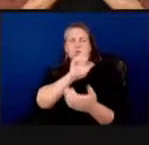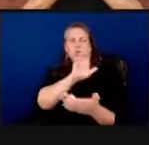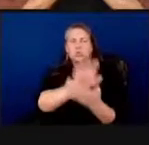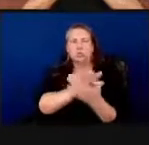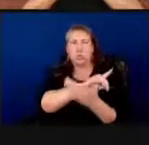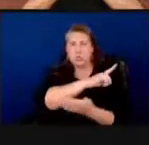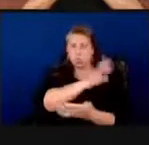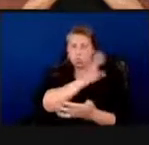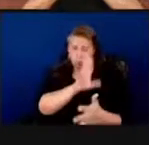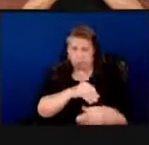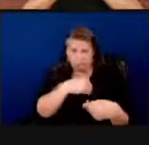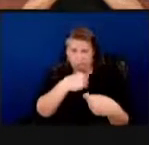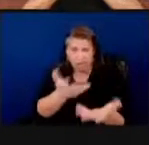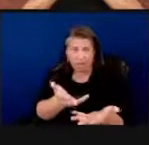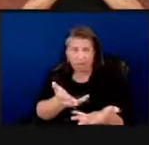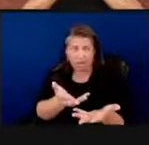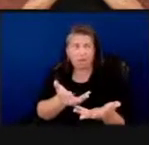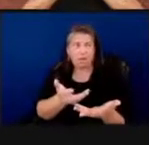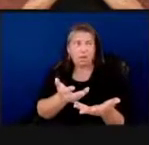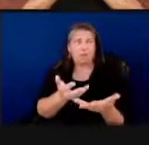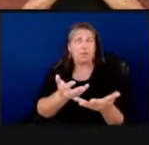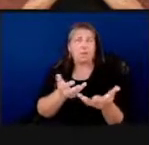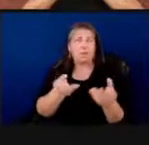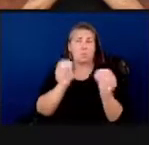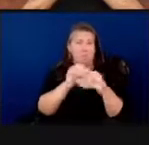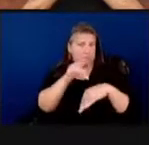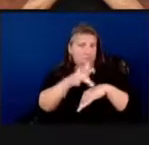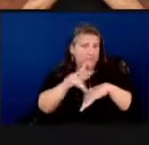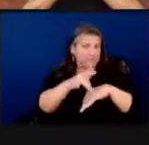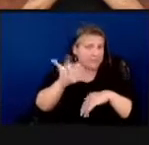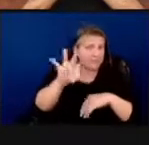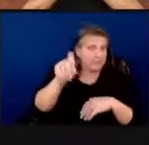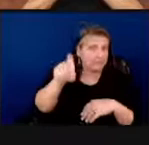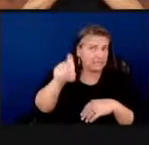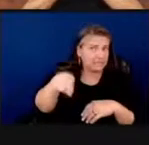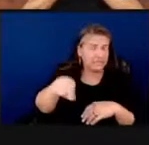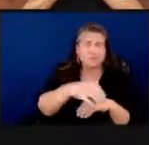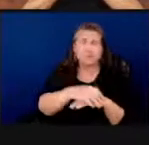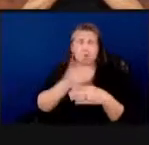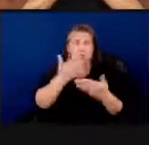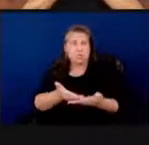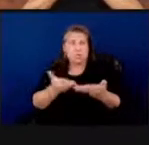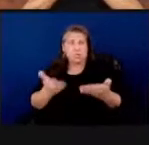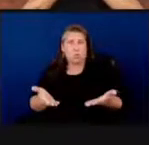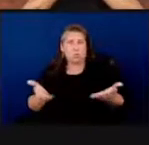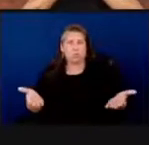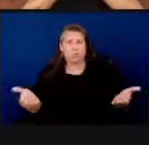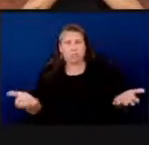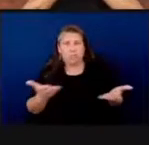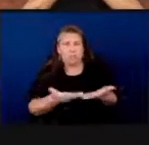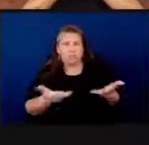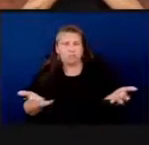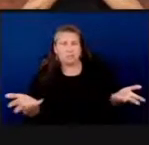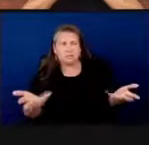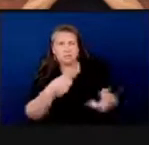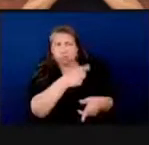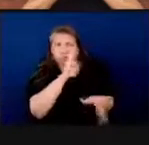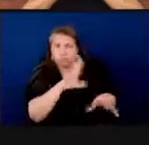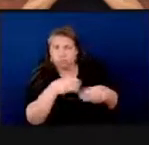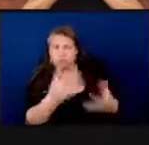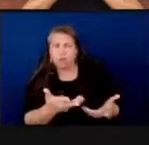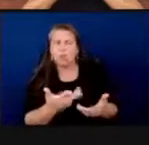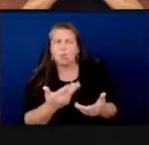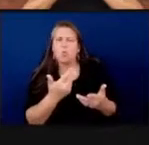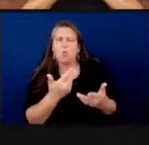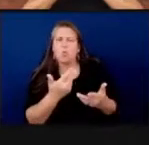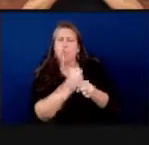na wabia wengine, na tuhakikisha ya kuwa tuna fedha za kutosha ili tuweze kuendelea